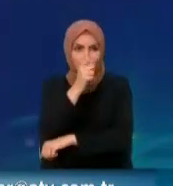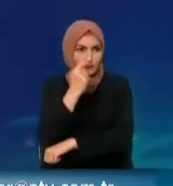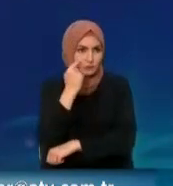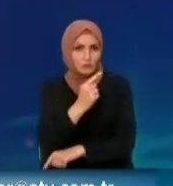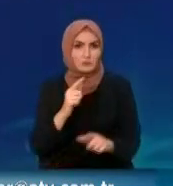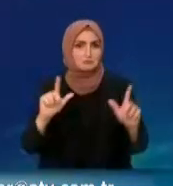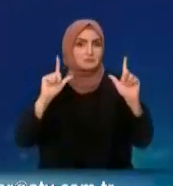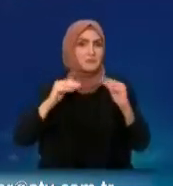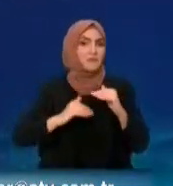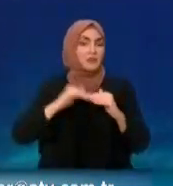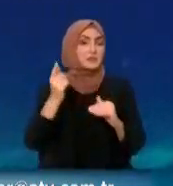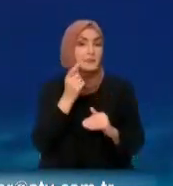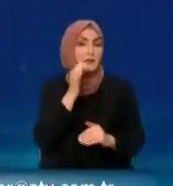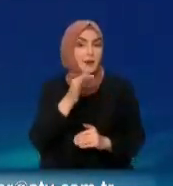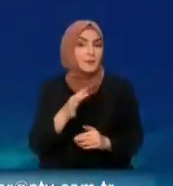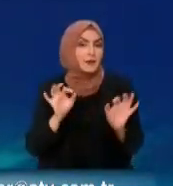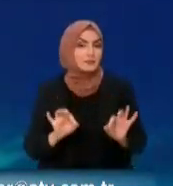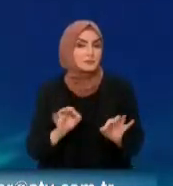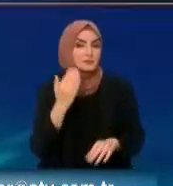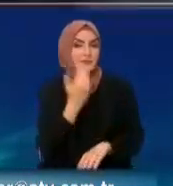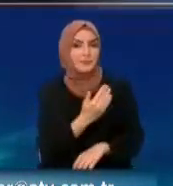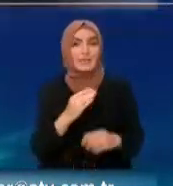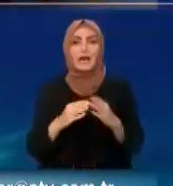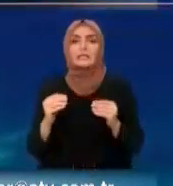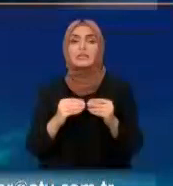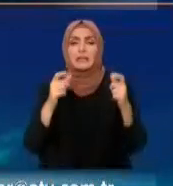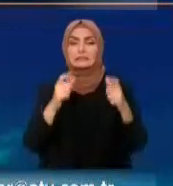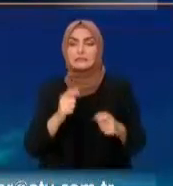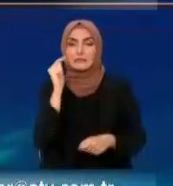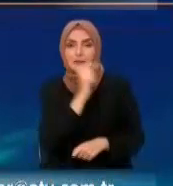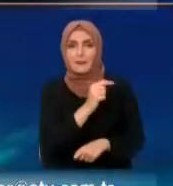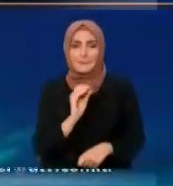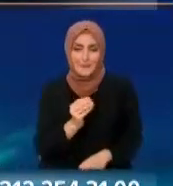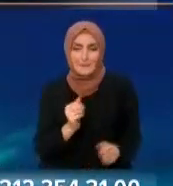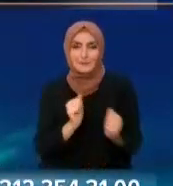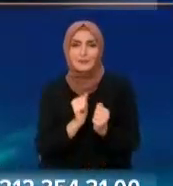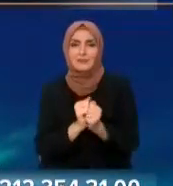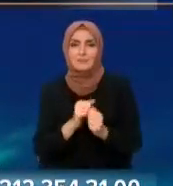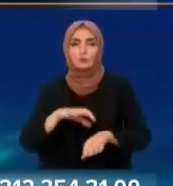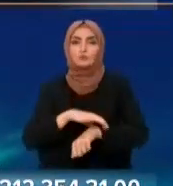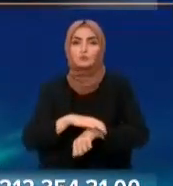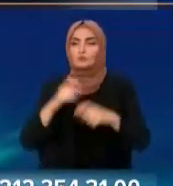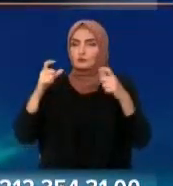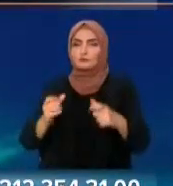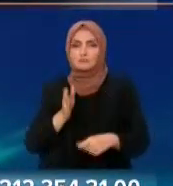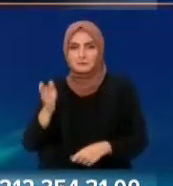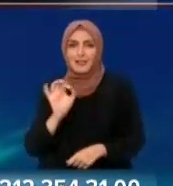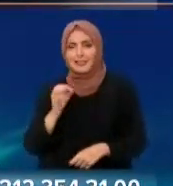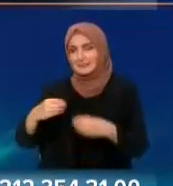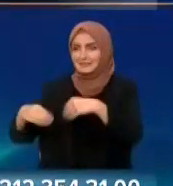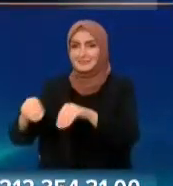Görüntüsüyle öne çıkan bir başka haber var şimdi sırada. Adana'da bebeğiyle kuyumcuya altın bozdurmaya giden anne, soyguncuların